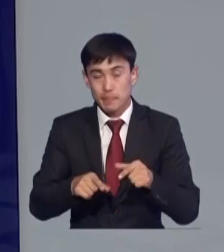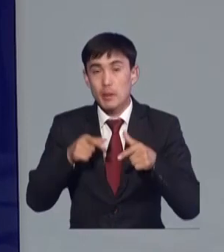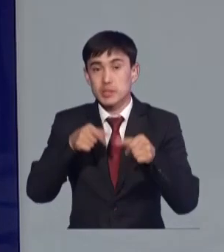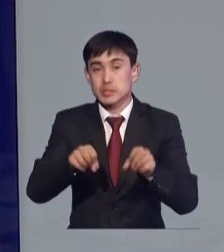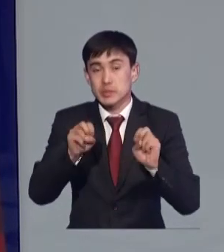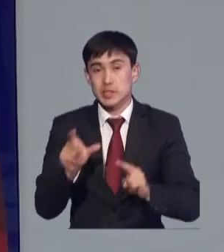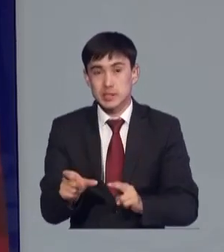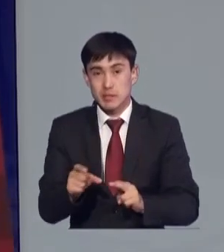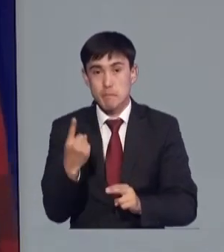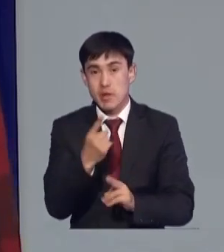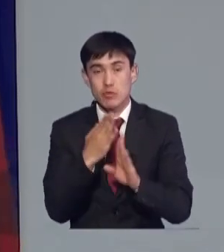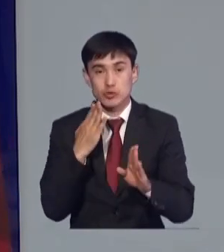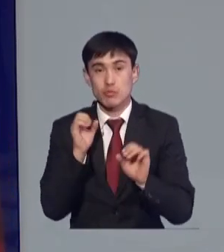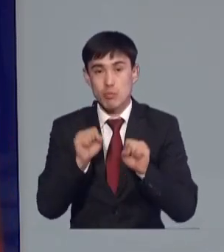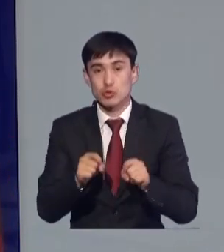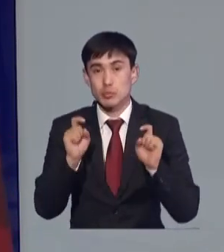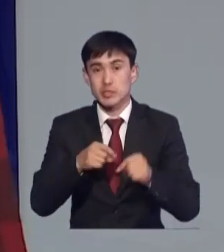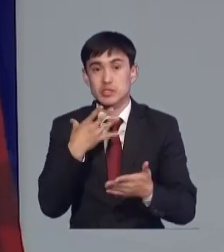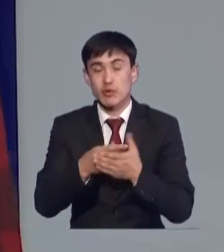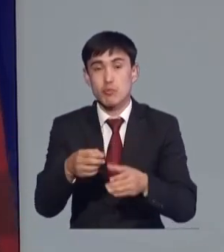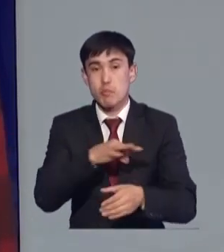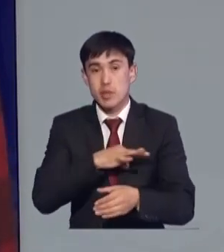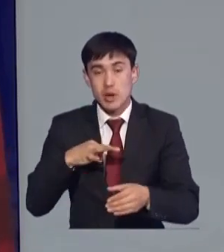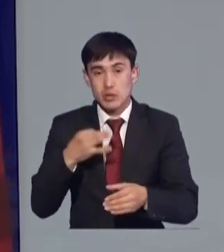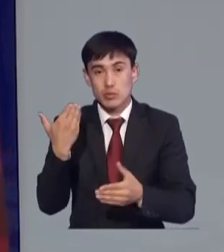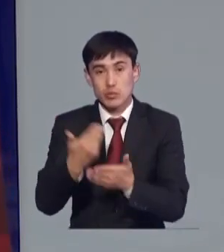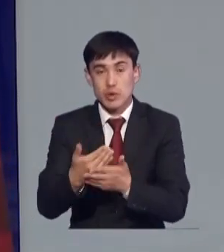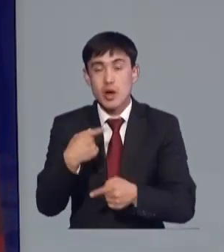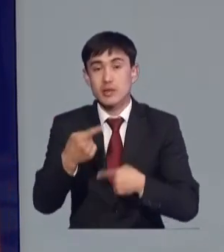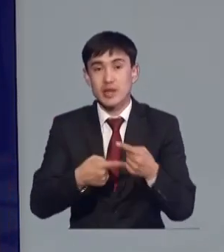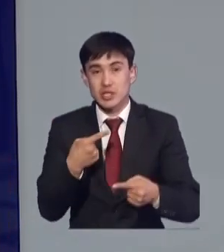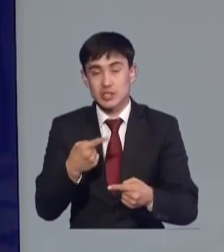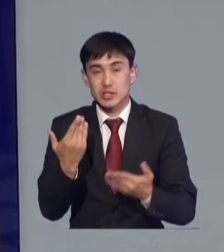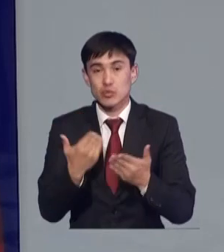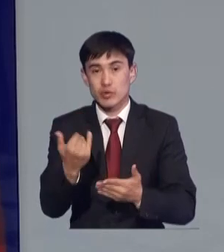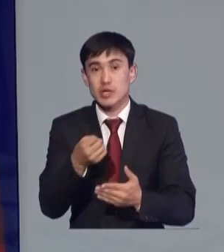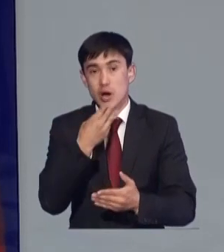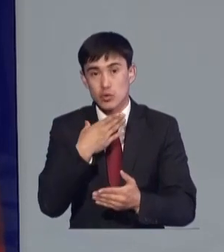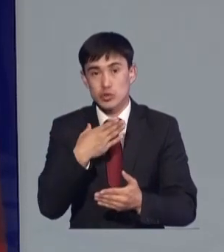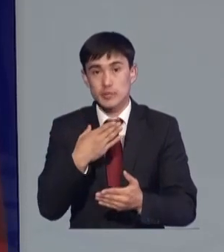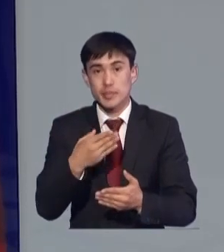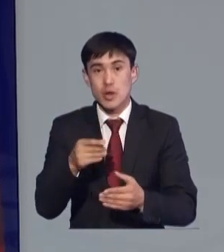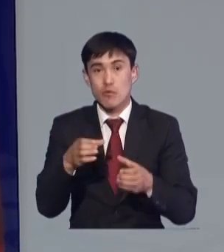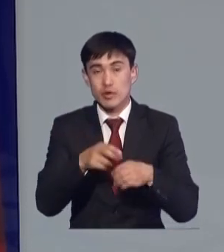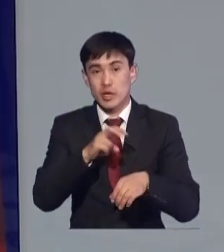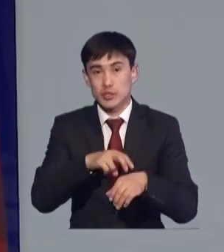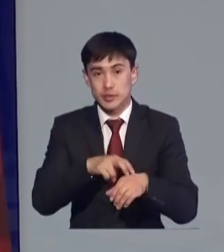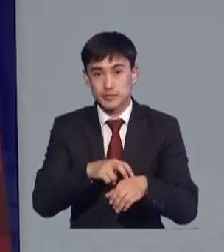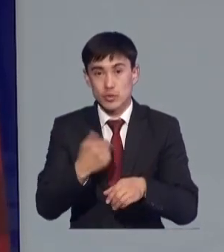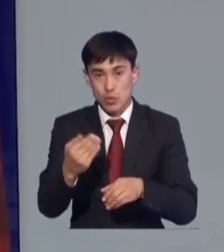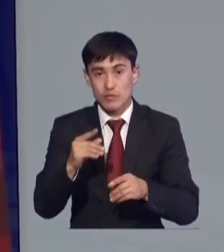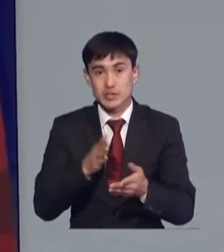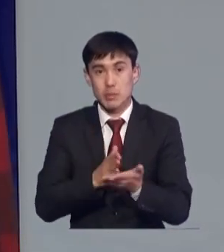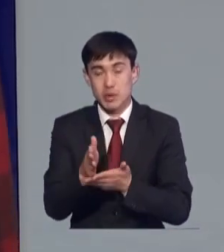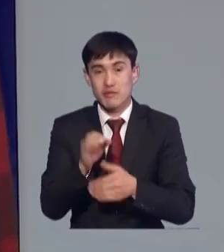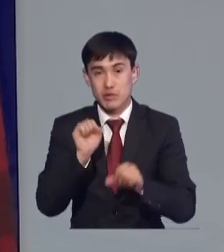обратиться к специалистам в первую очередь Вы можете обратиться к своему педиатру участковому врачу если у вас хороший толковый участковый врач то он вас